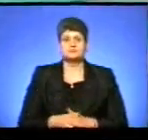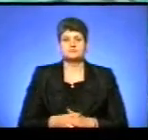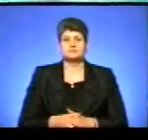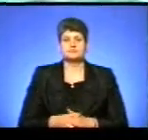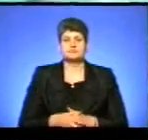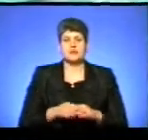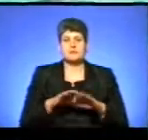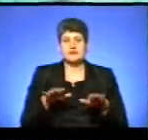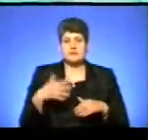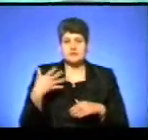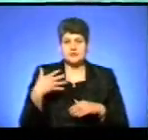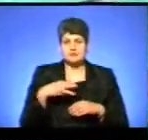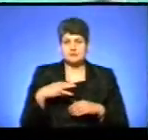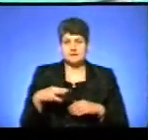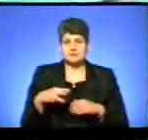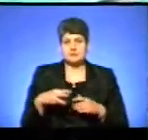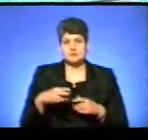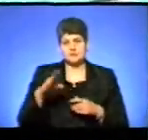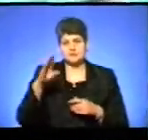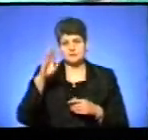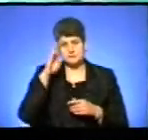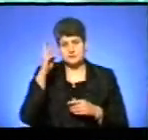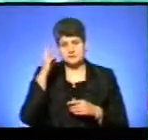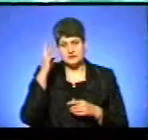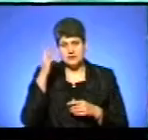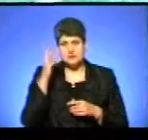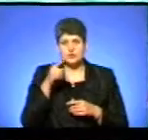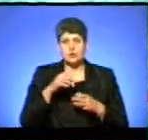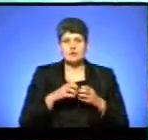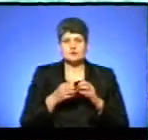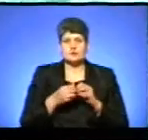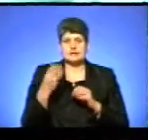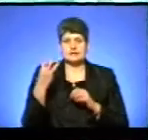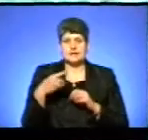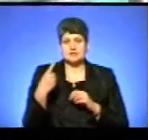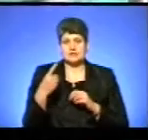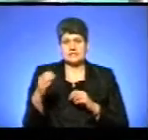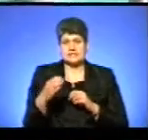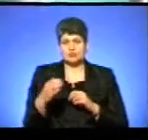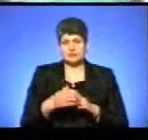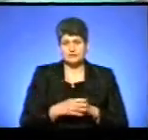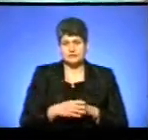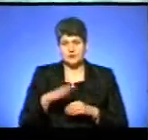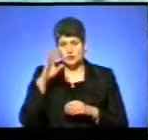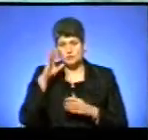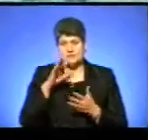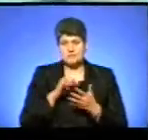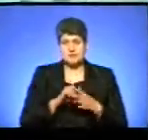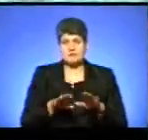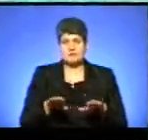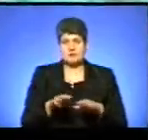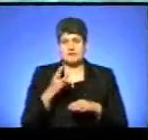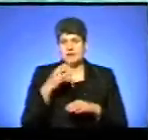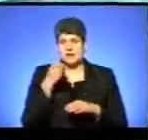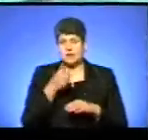Пливе 50 метрів спортсмен із Хмельницького Руслан Мараховський. Його результат – 31 секунда. Хлопець займається плаванням